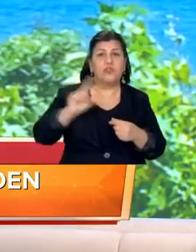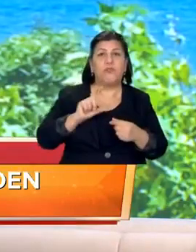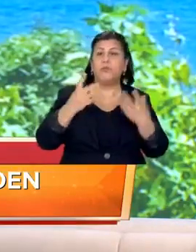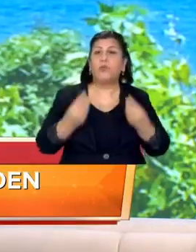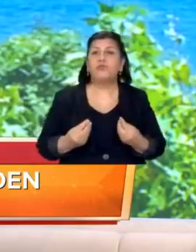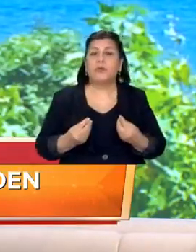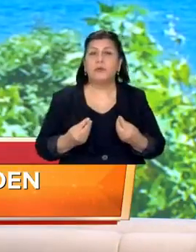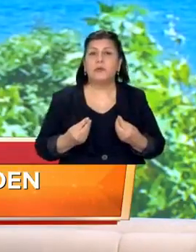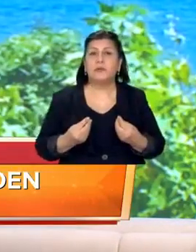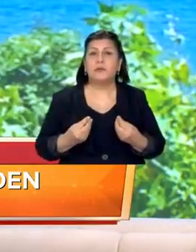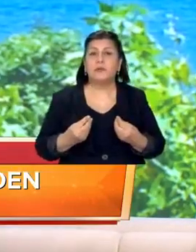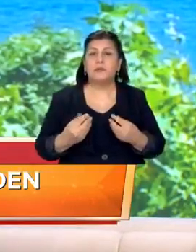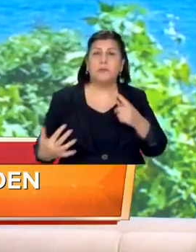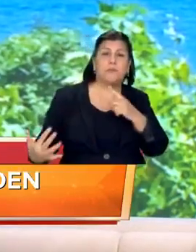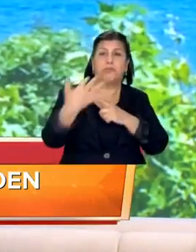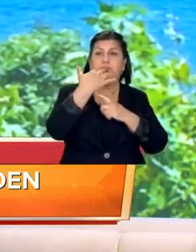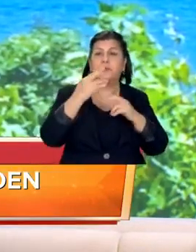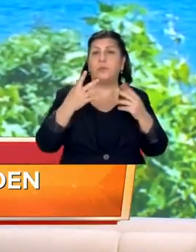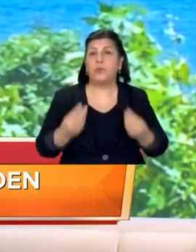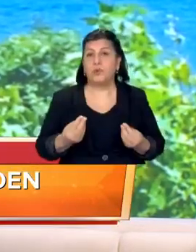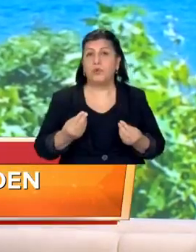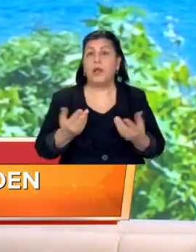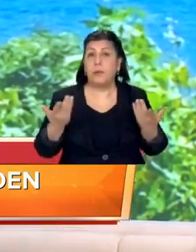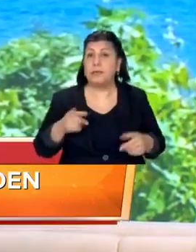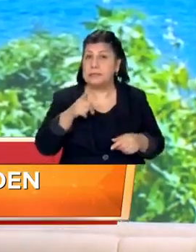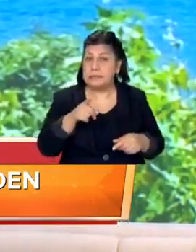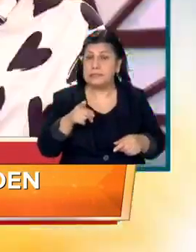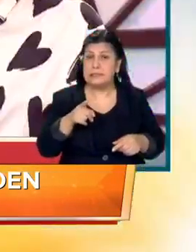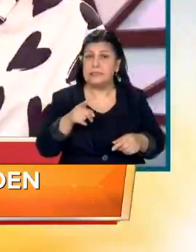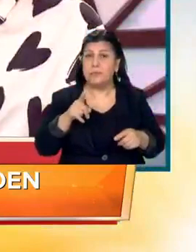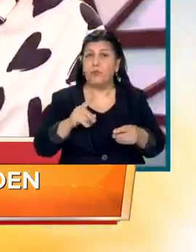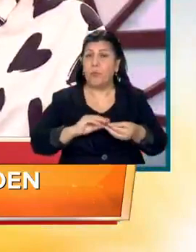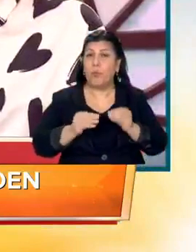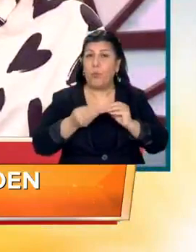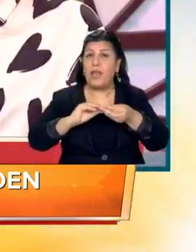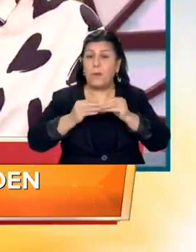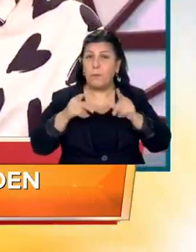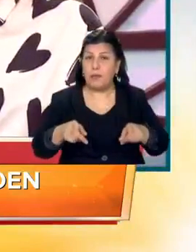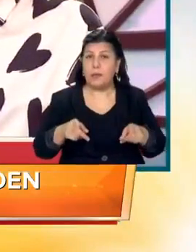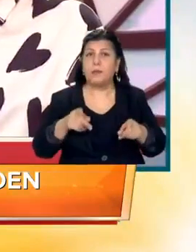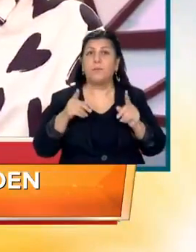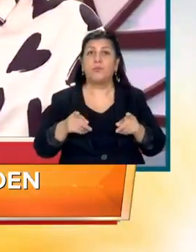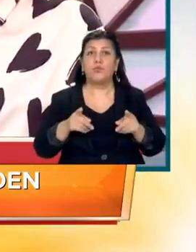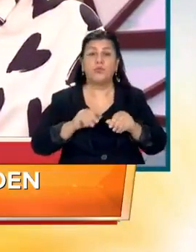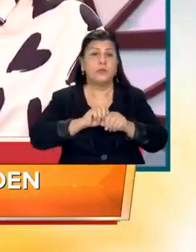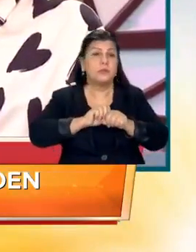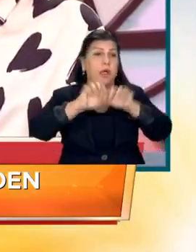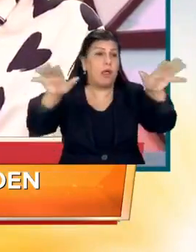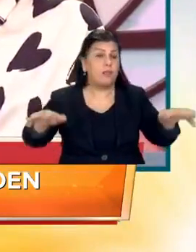cevap karşı saldırısı Ama siz ya bu meseleyi bu